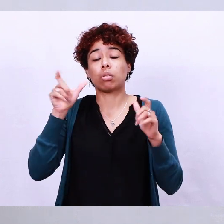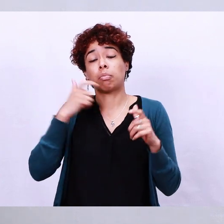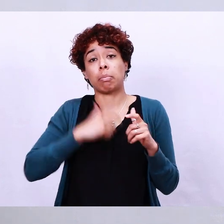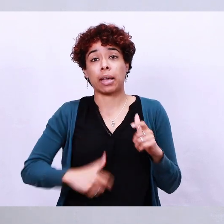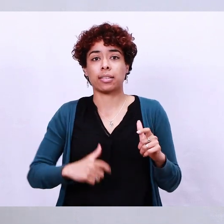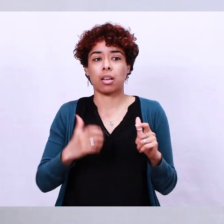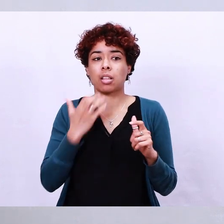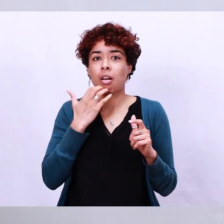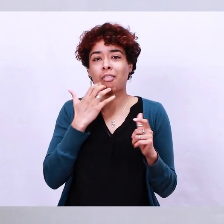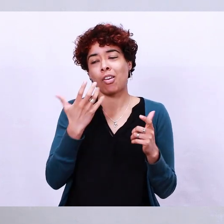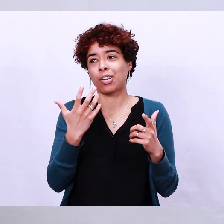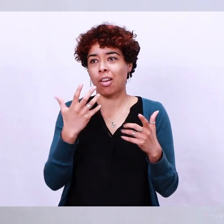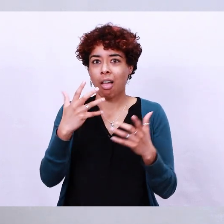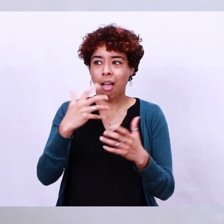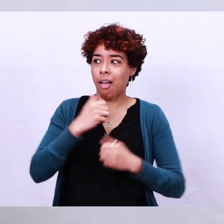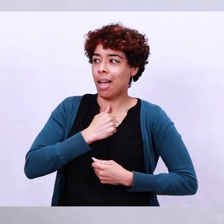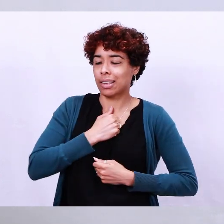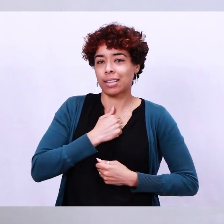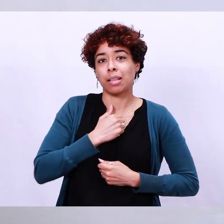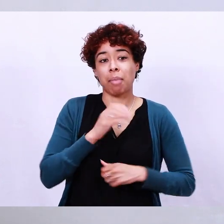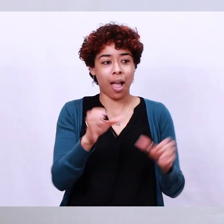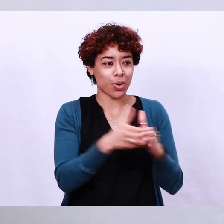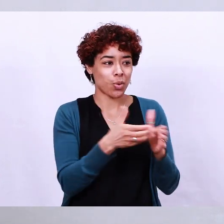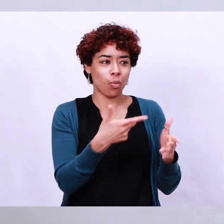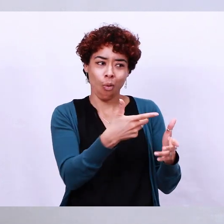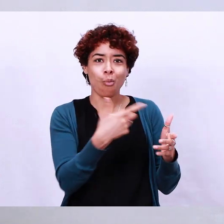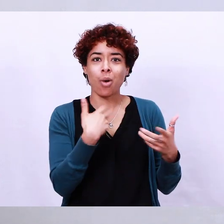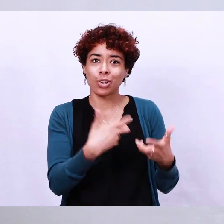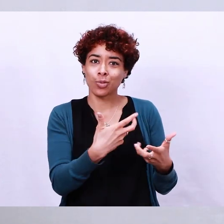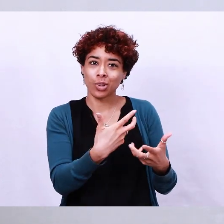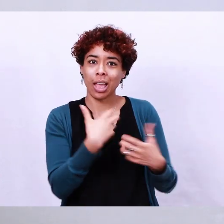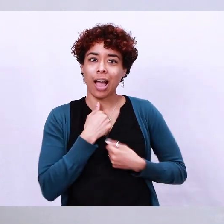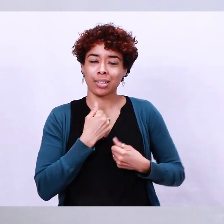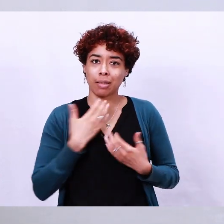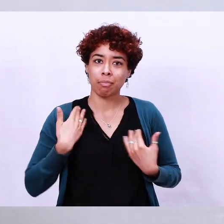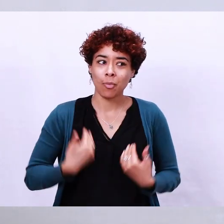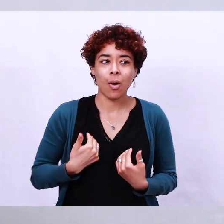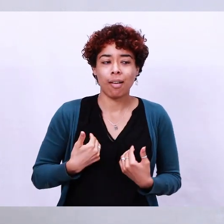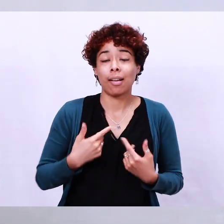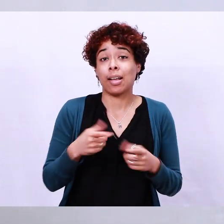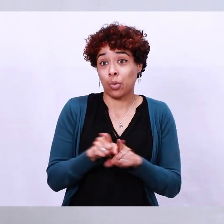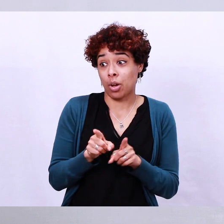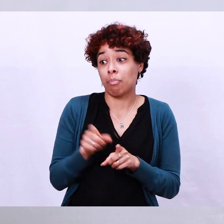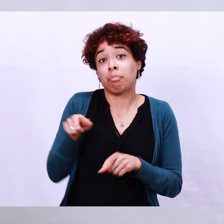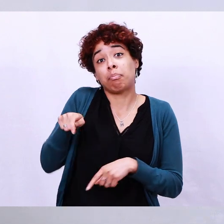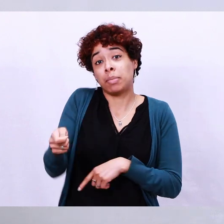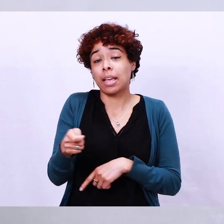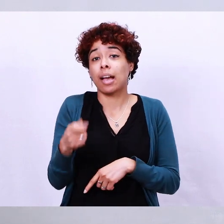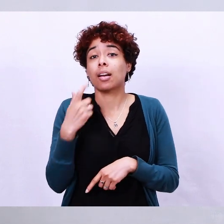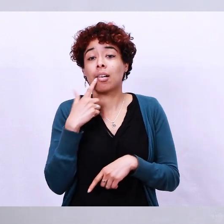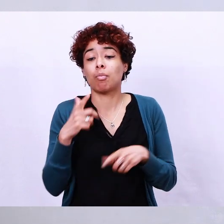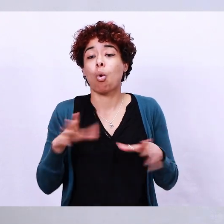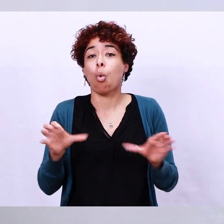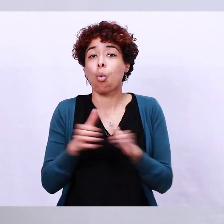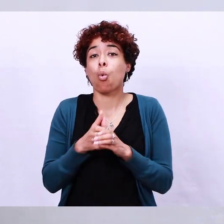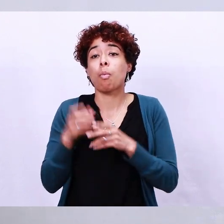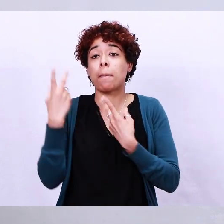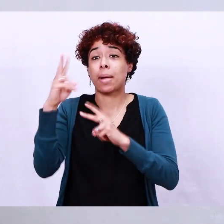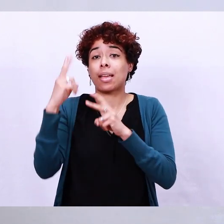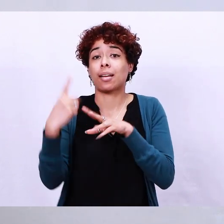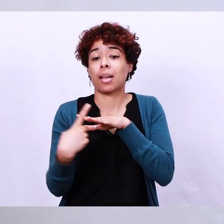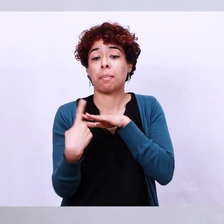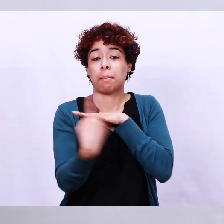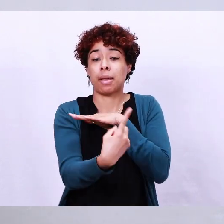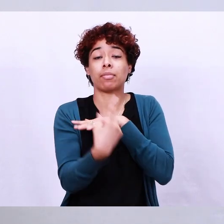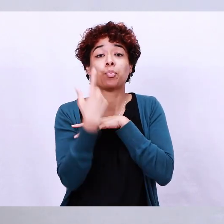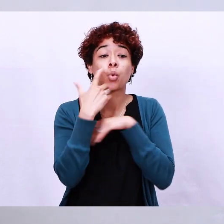le désir d'être accepté par un groupe, une communauté. On voit que là, Pierre va se tenir à l'écart des païens pour être accepté